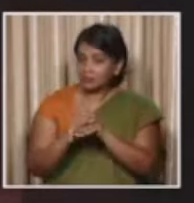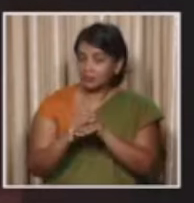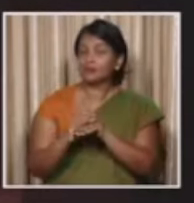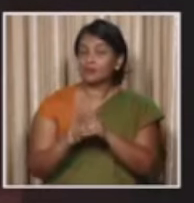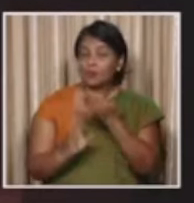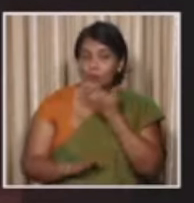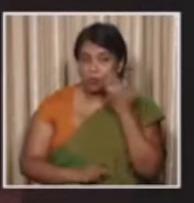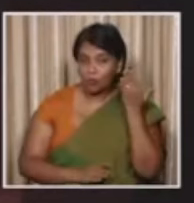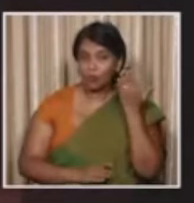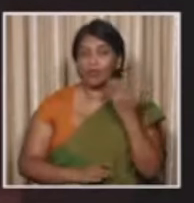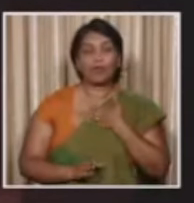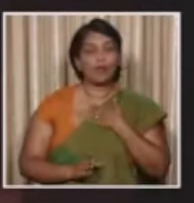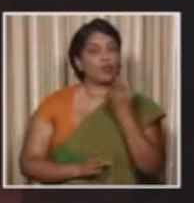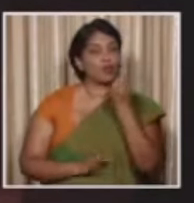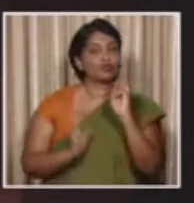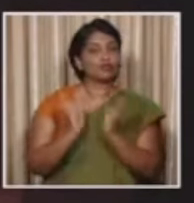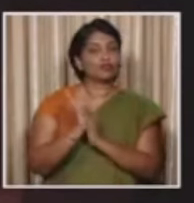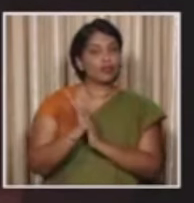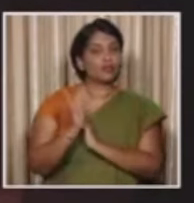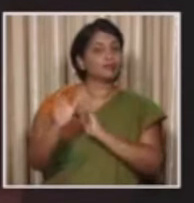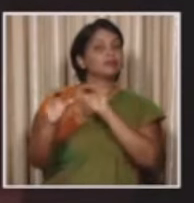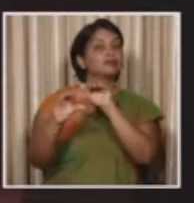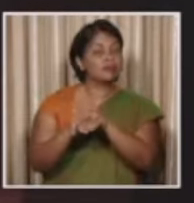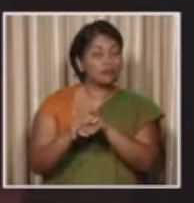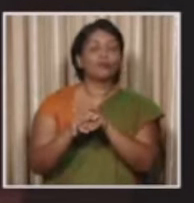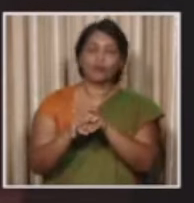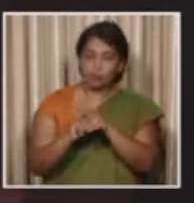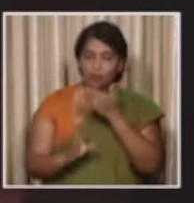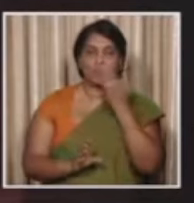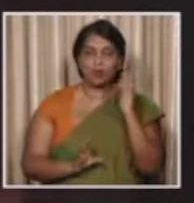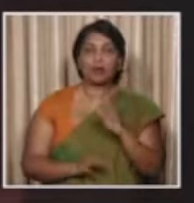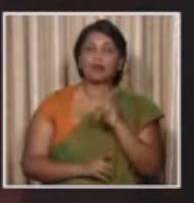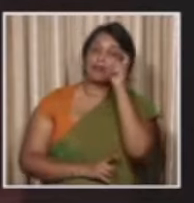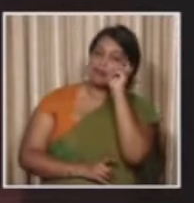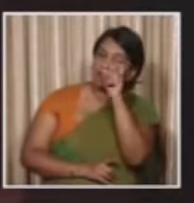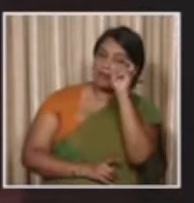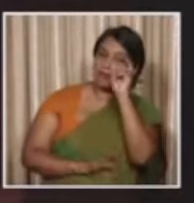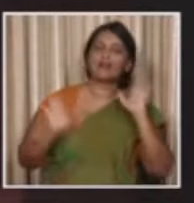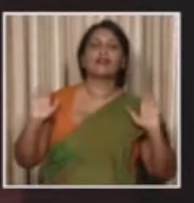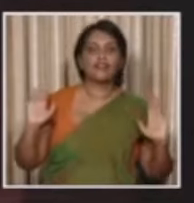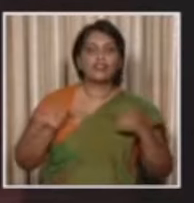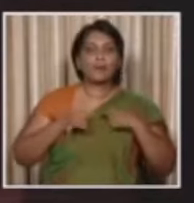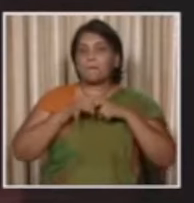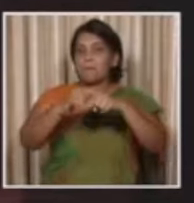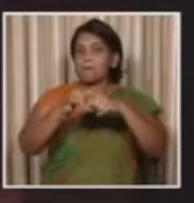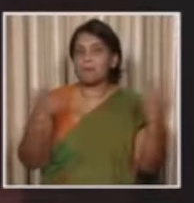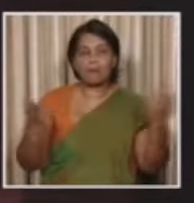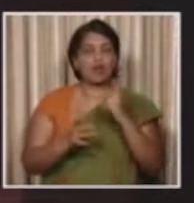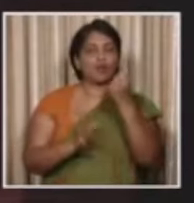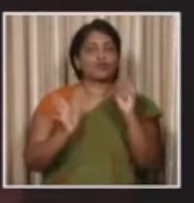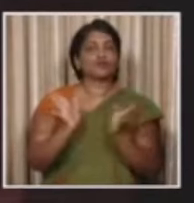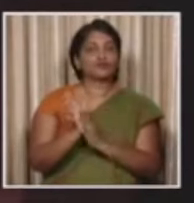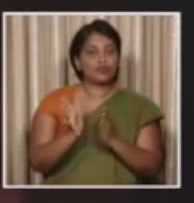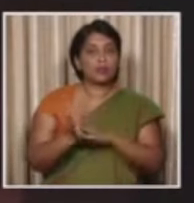හැක්කේ මට මුදල් කමිටුවට සහභාගී වෙන්න පුළුවන් නිරීක්ෂකයෙක් හැටියට විතරයි කියලා මුදල්